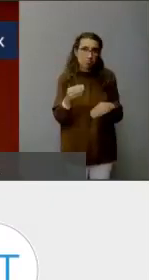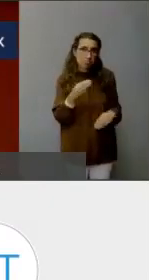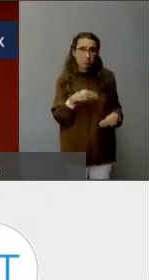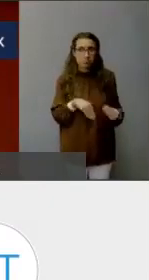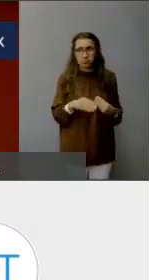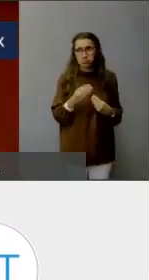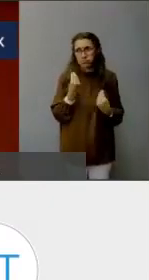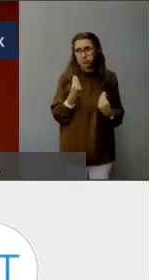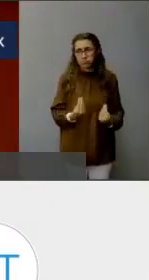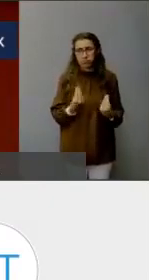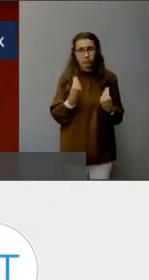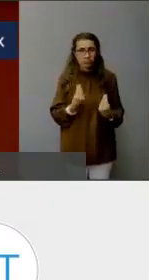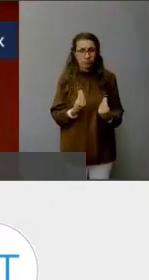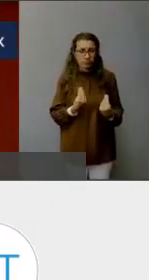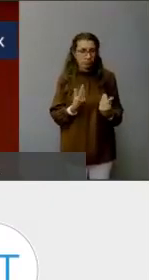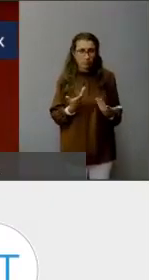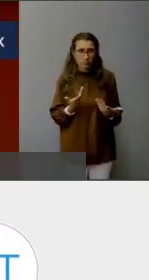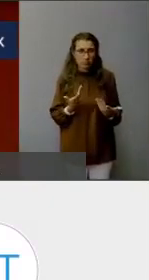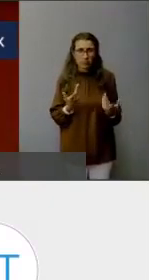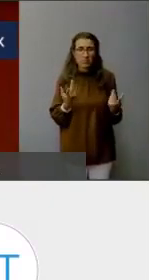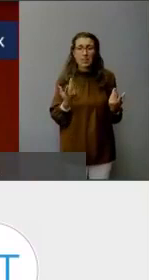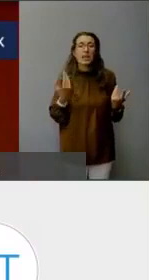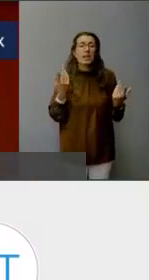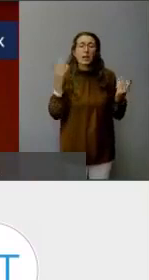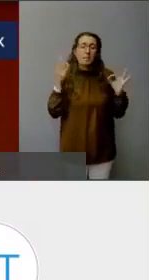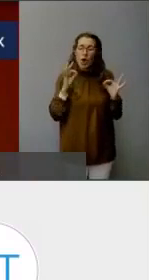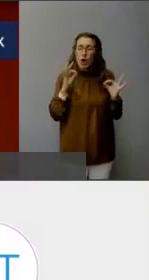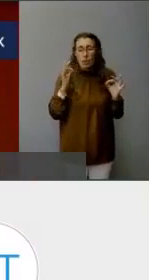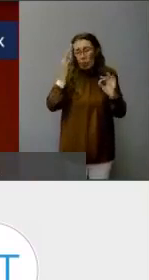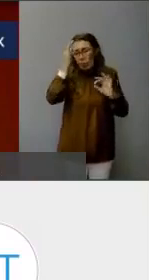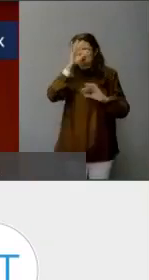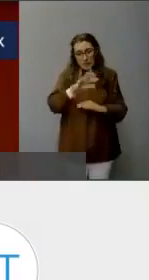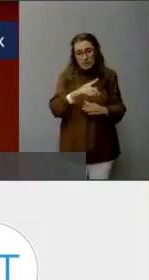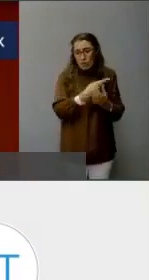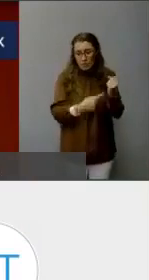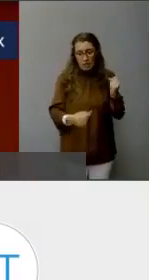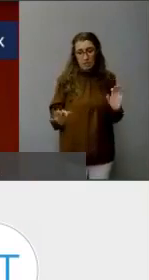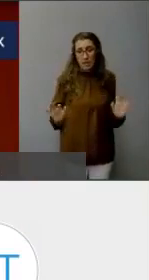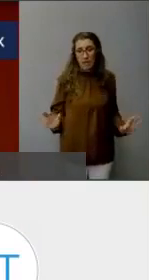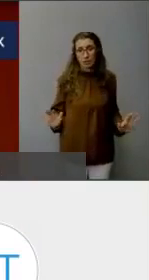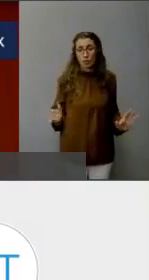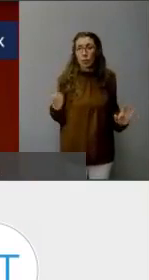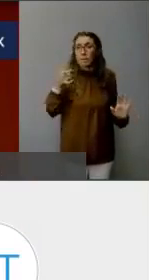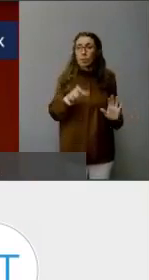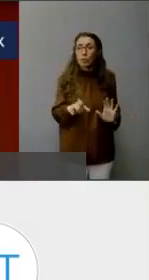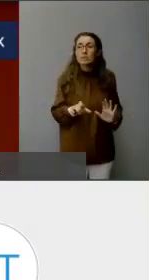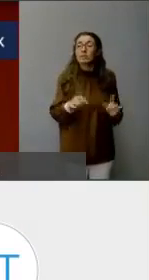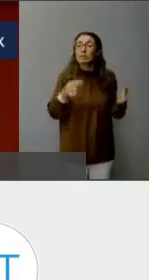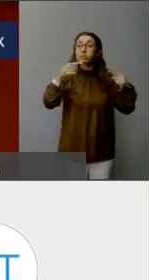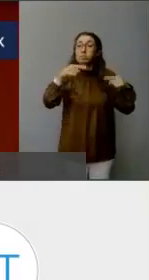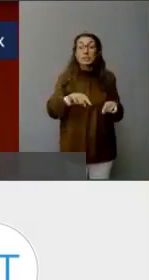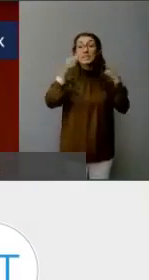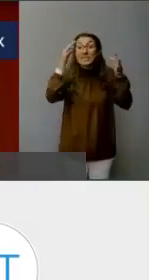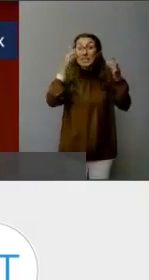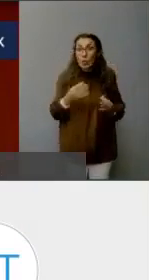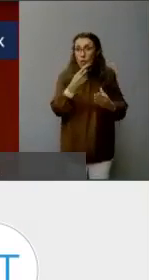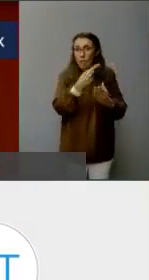greenwashing destinata al fallimento questa è un'operazione che fallirà